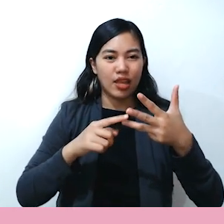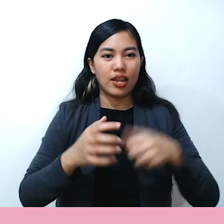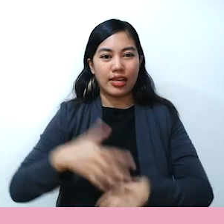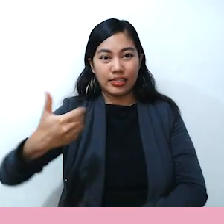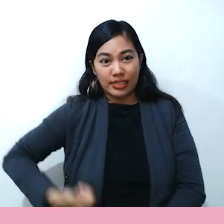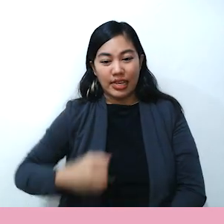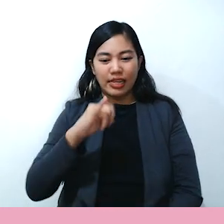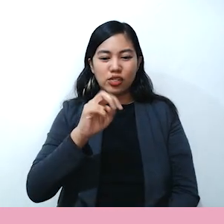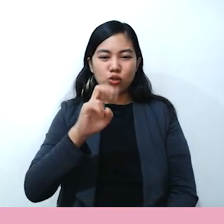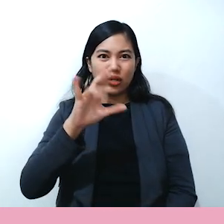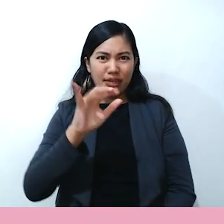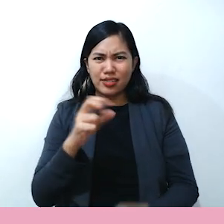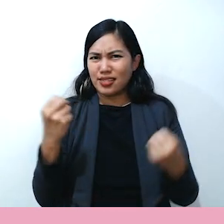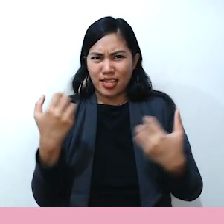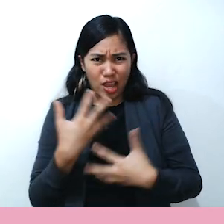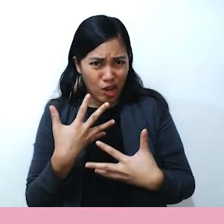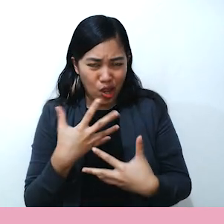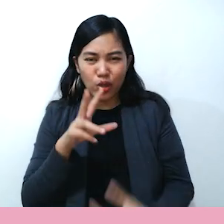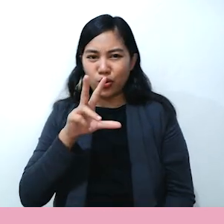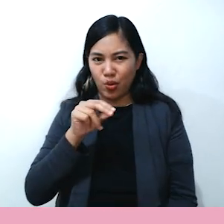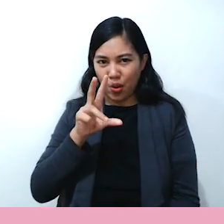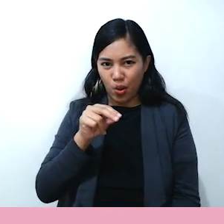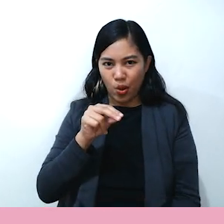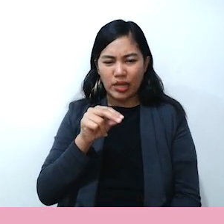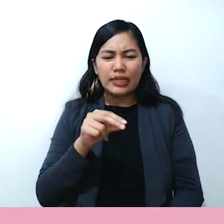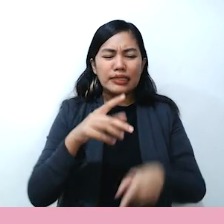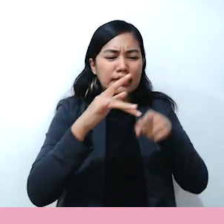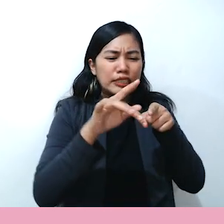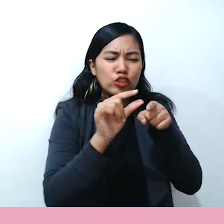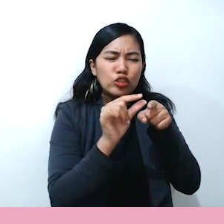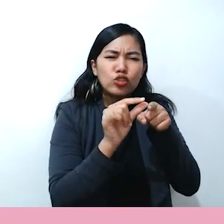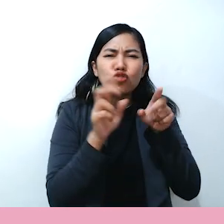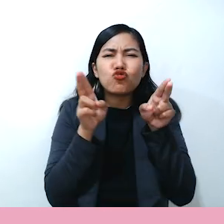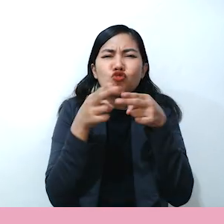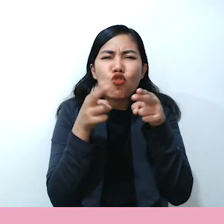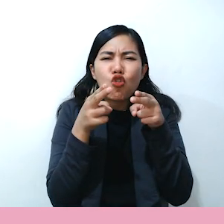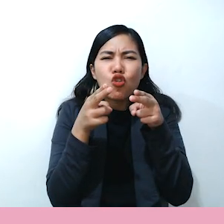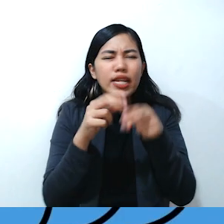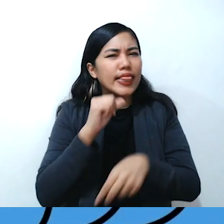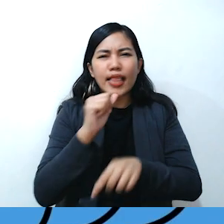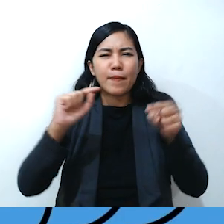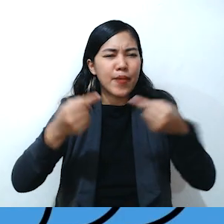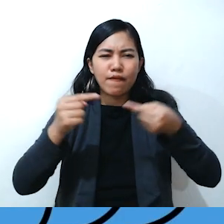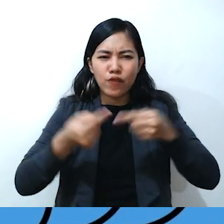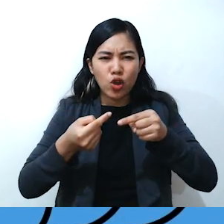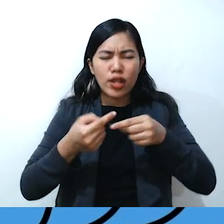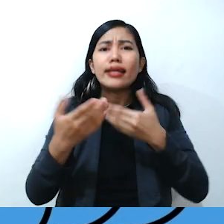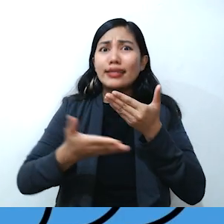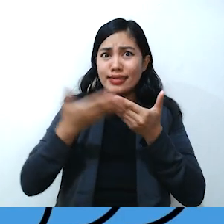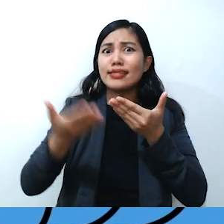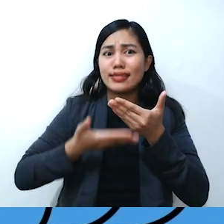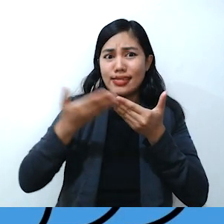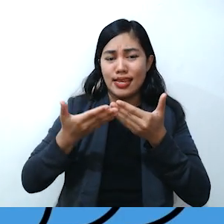ito, pero sa totoo lang ay hindi. Ang karayom ay maiksi at manipis kaya hindi ito gaanong masakit. Napakadaling mag-inject